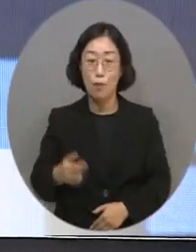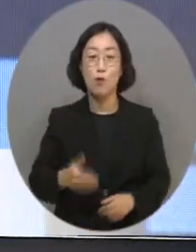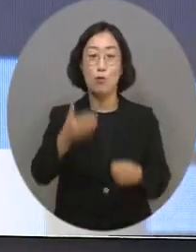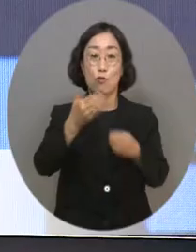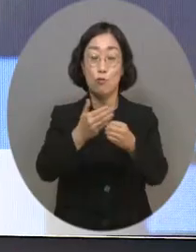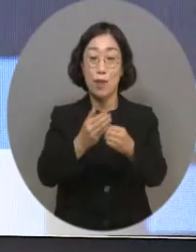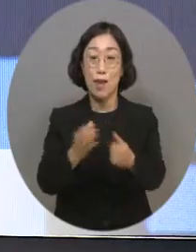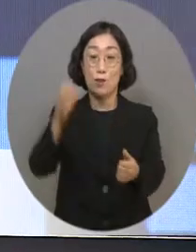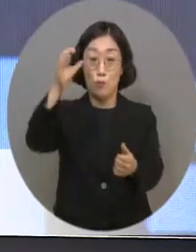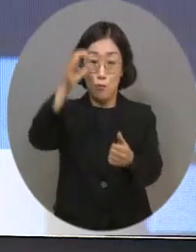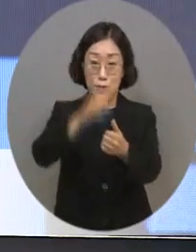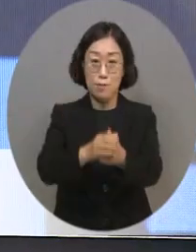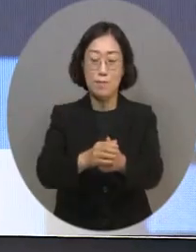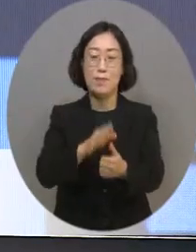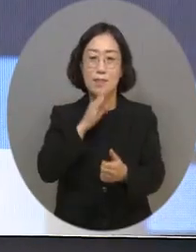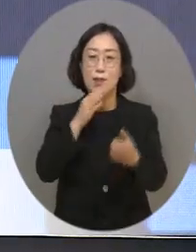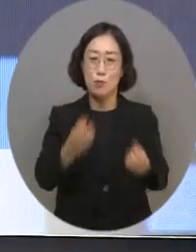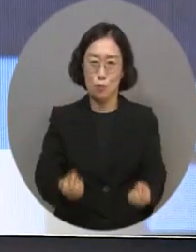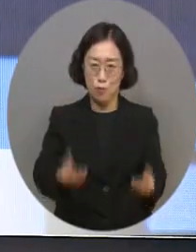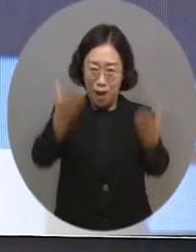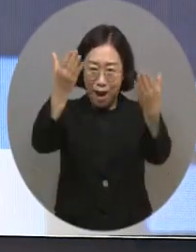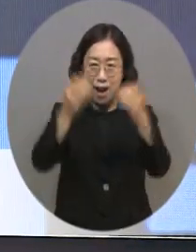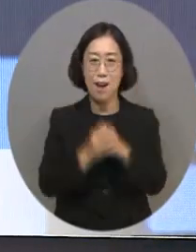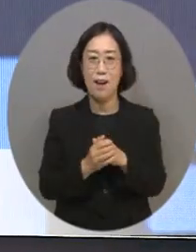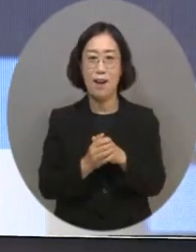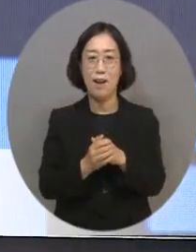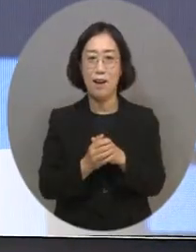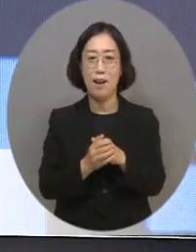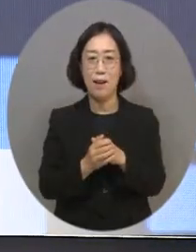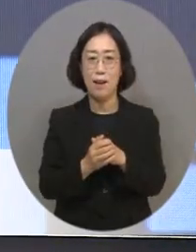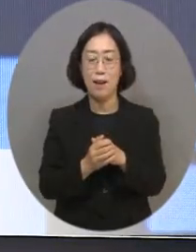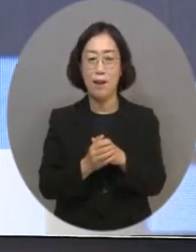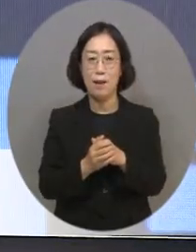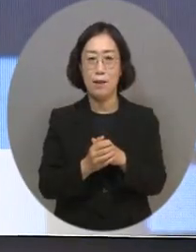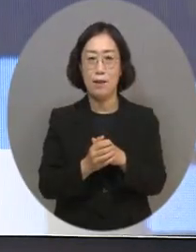취임을 진심으로 축하드립니다. 그리고